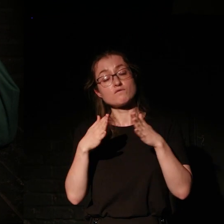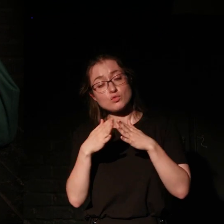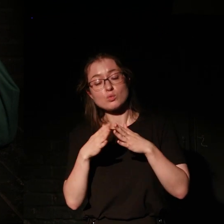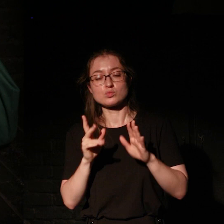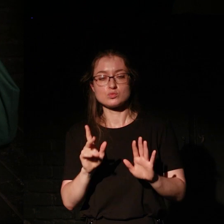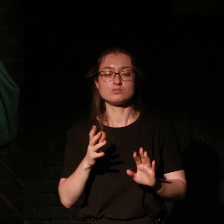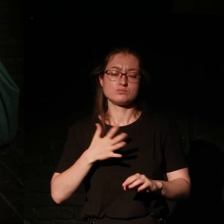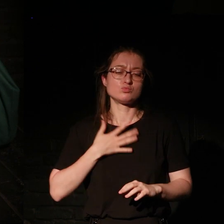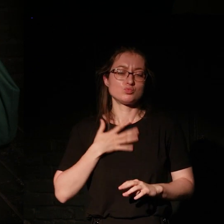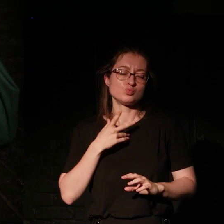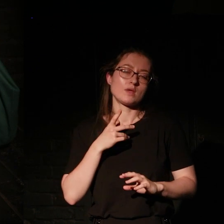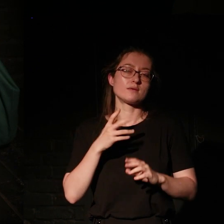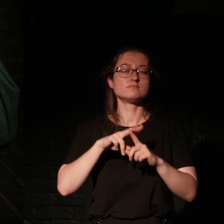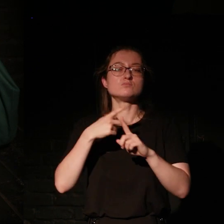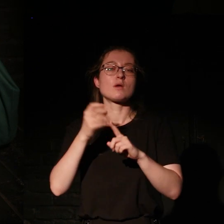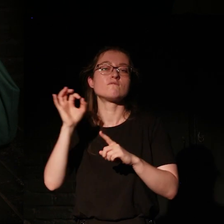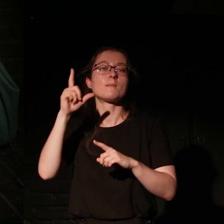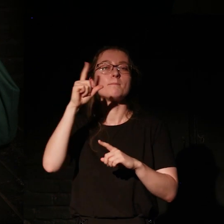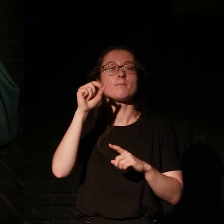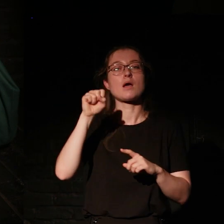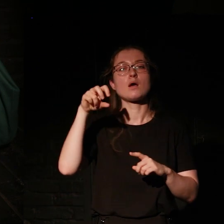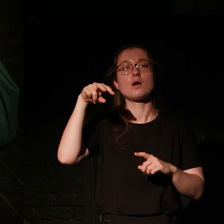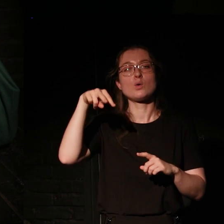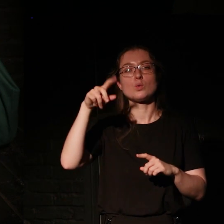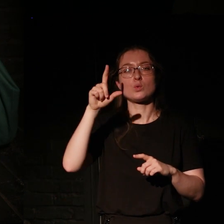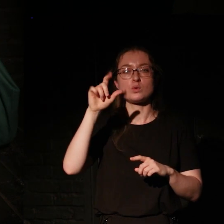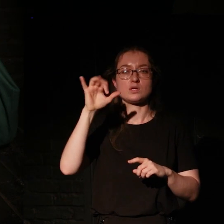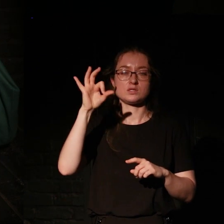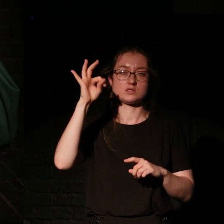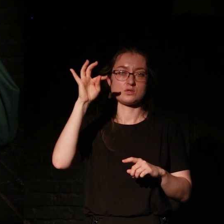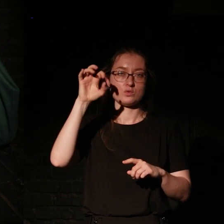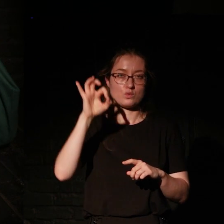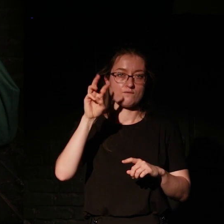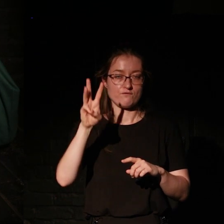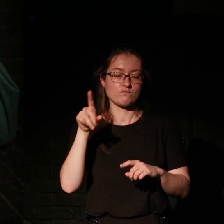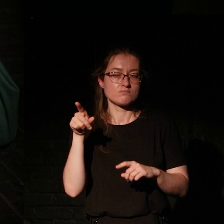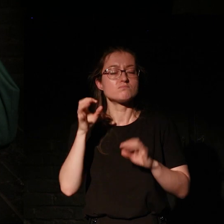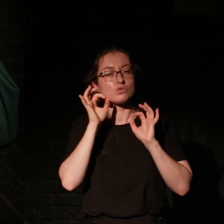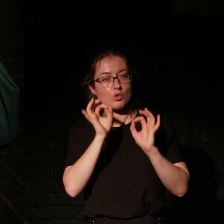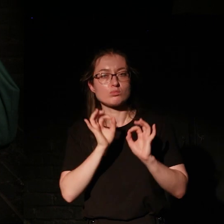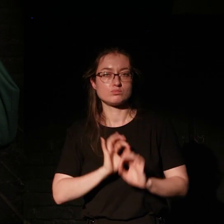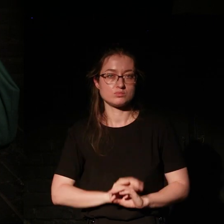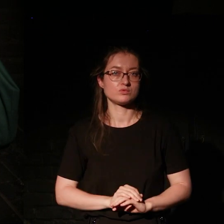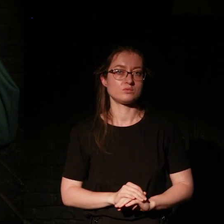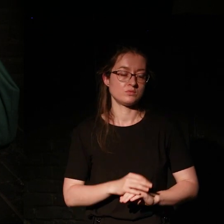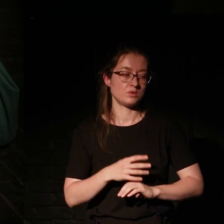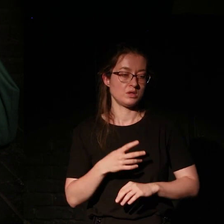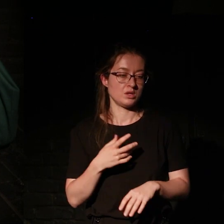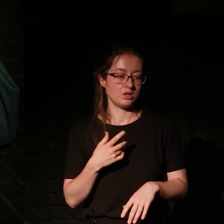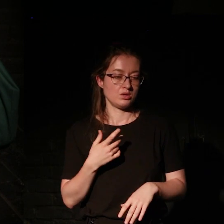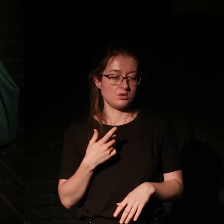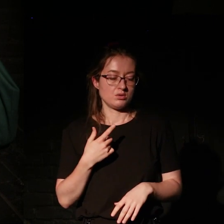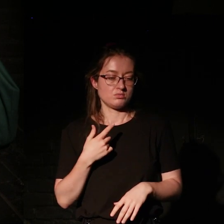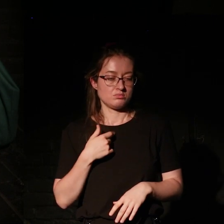dobry pod względem właśnie takiego wychodzenia z własnej perspektywy konfesyjnej,